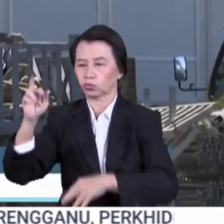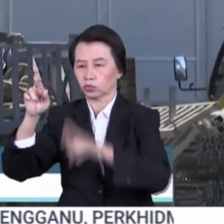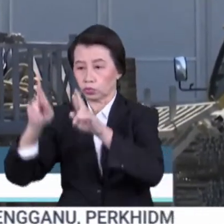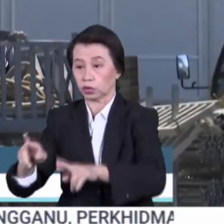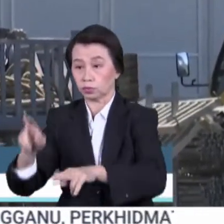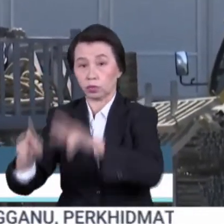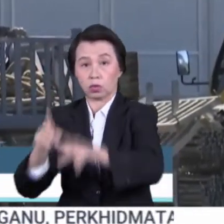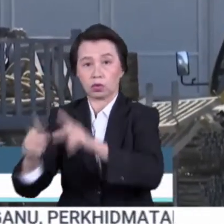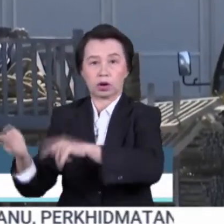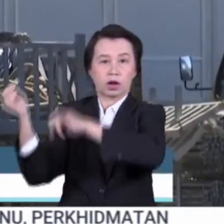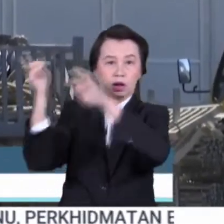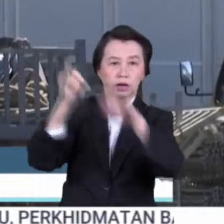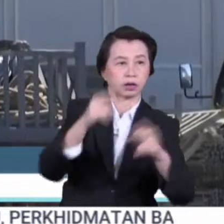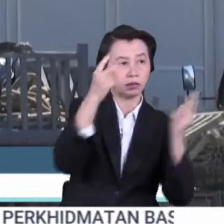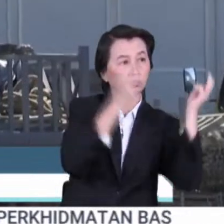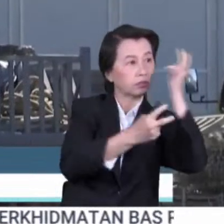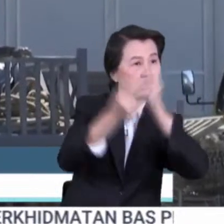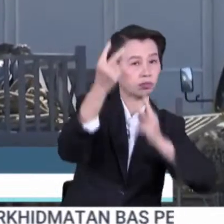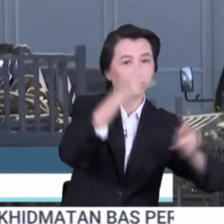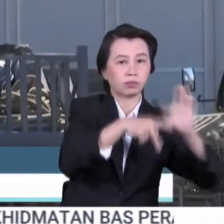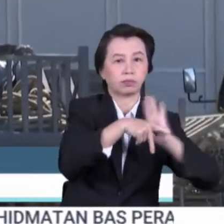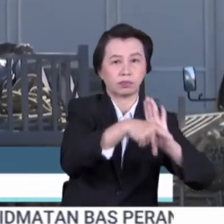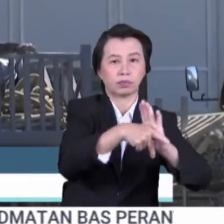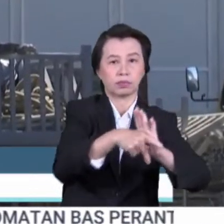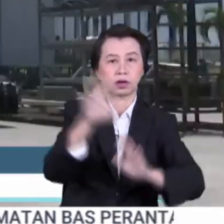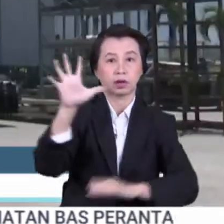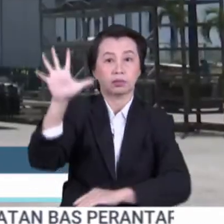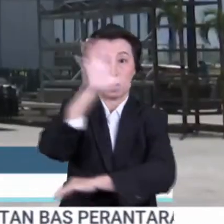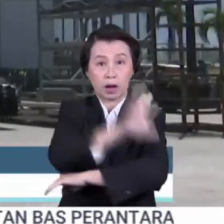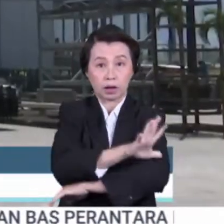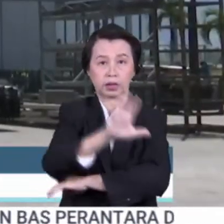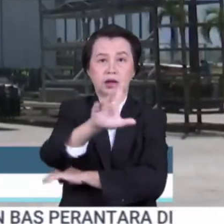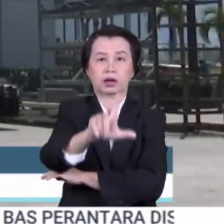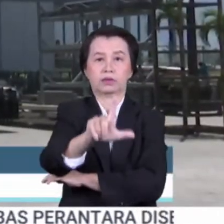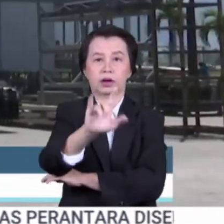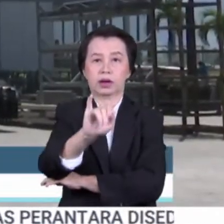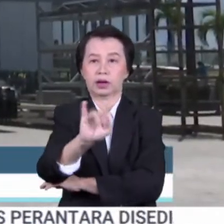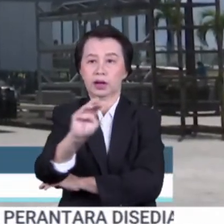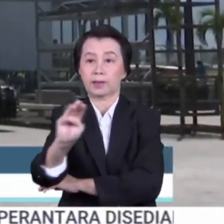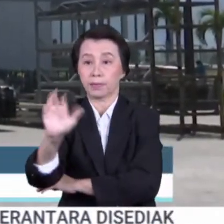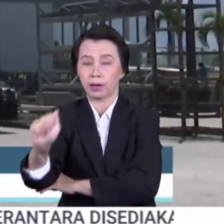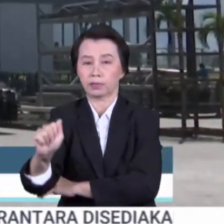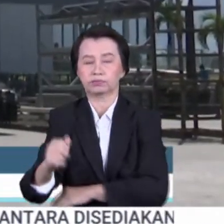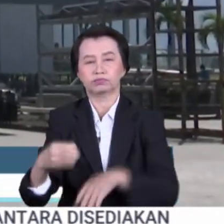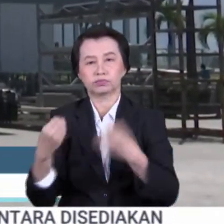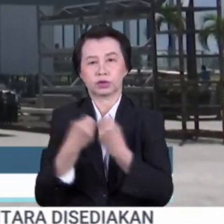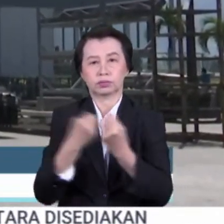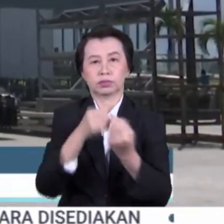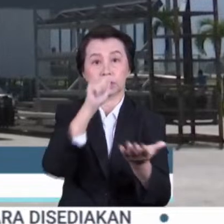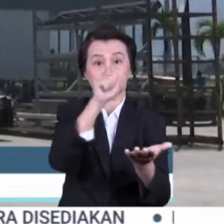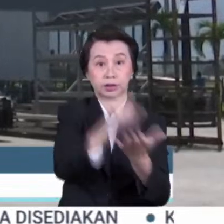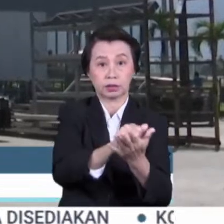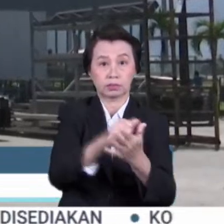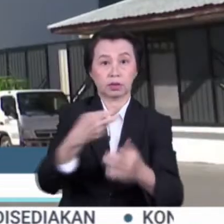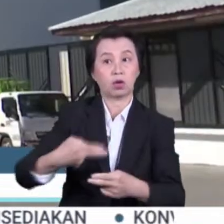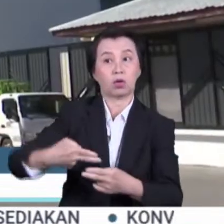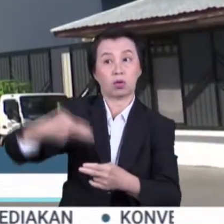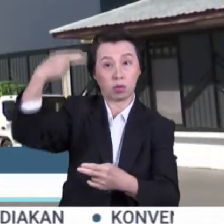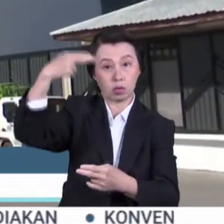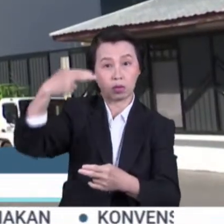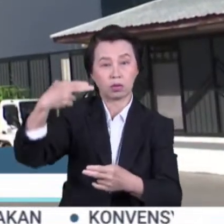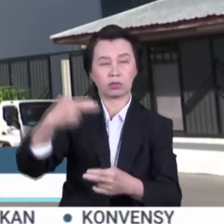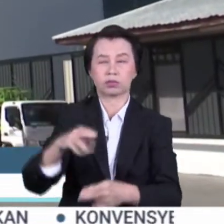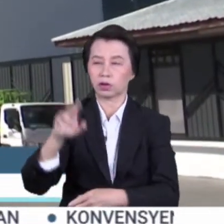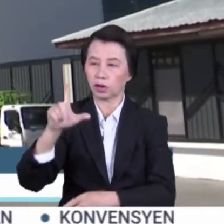yang dijangka melawat pameran sepanjang 5 hari berlangsung. Sementara itu, kadar tempahan bilik sepanjang tempoh